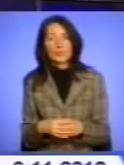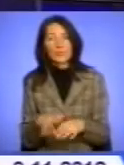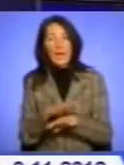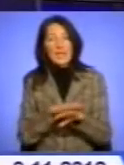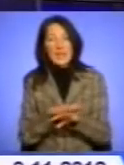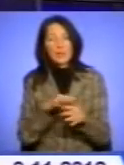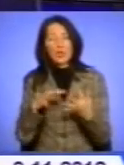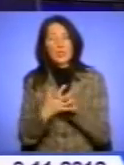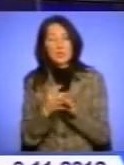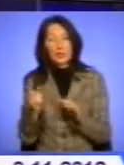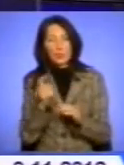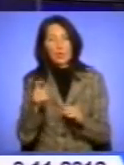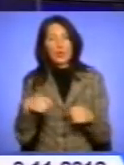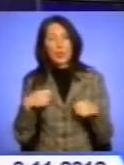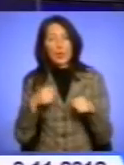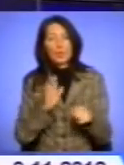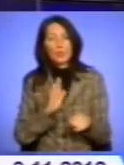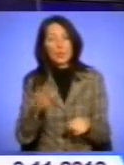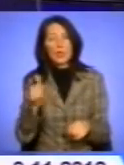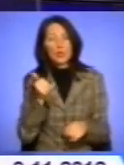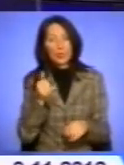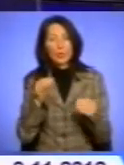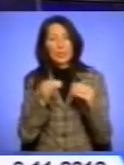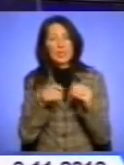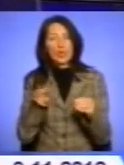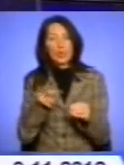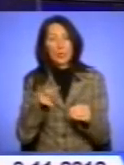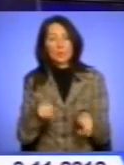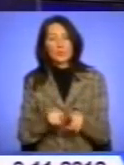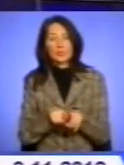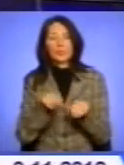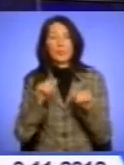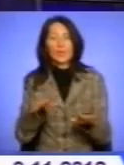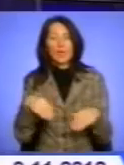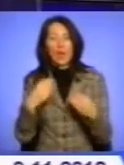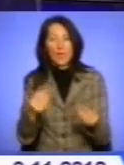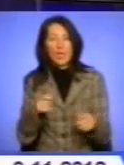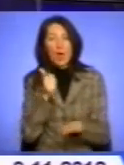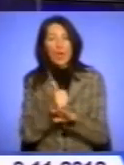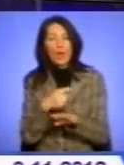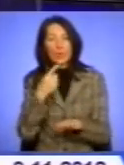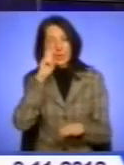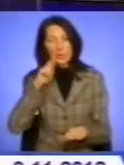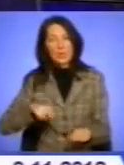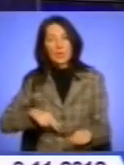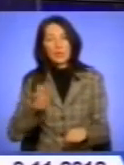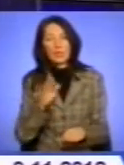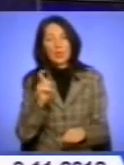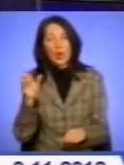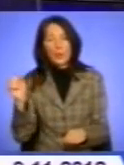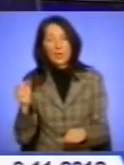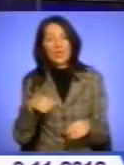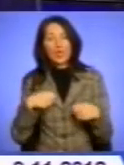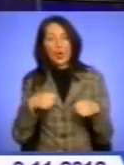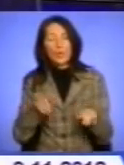Ярмарок сільськогосподарської продукції відбудеться у суботу, 10 листопада. Таке розпорядження видав голова облдержадміністрації Валентин Хоптян.